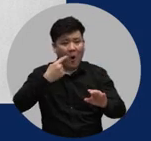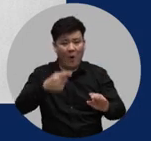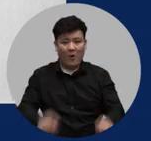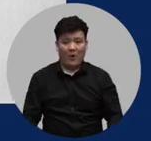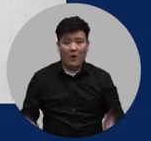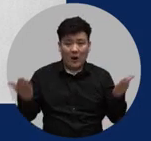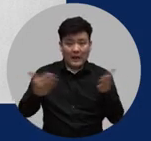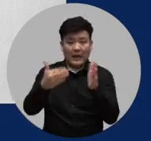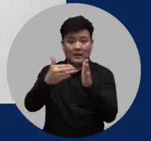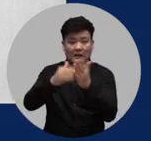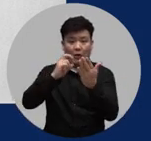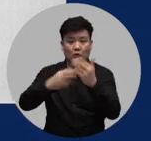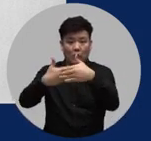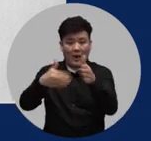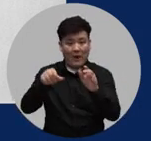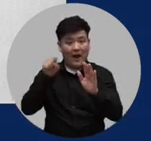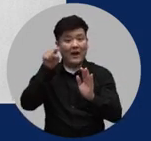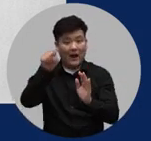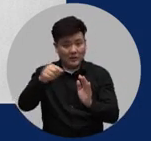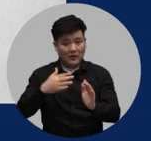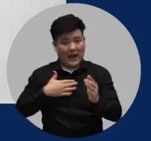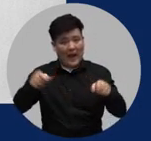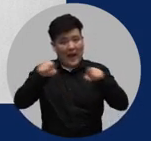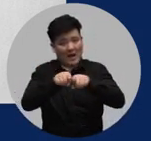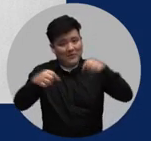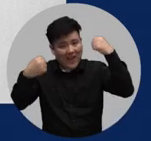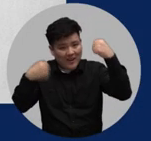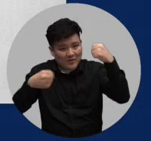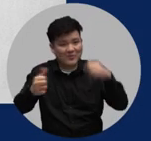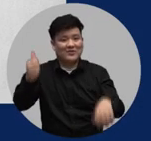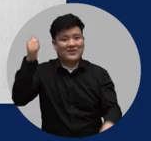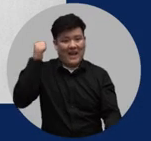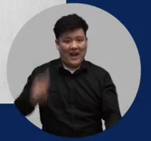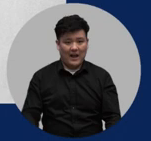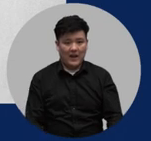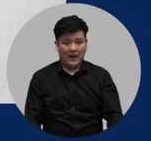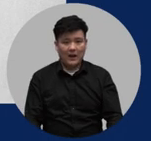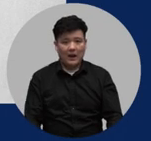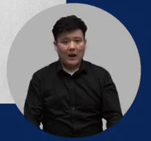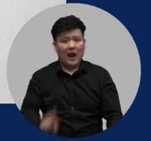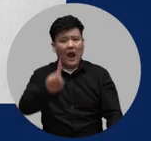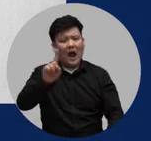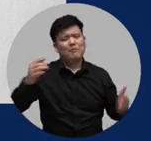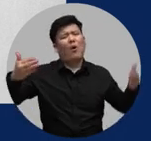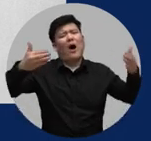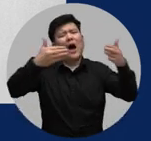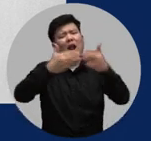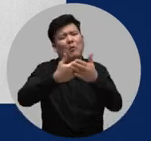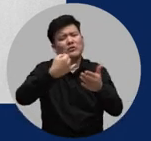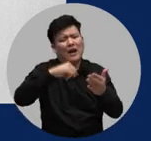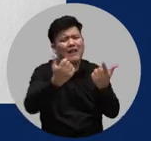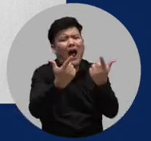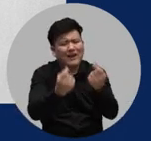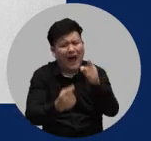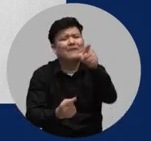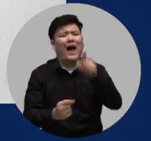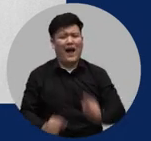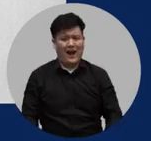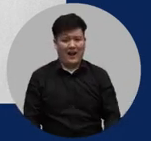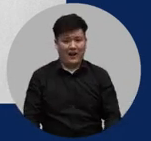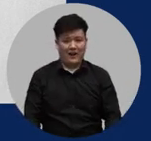일 끝나고 노래방 가서 블루스나 추자. 한 번만 안아보자. 딸 같아서 그래.